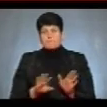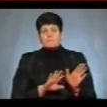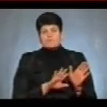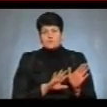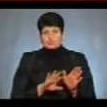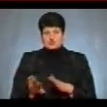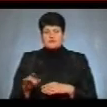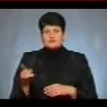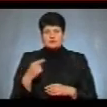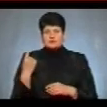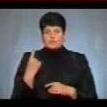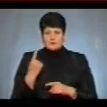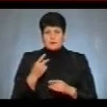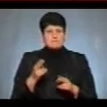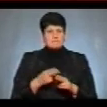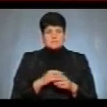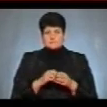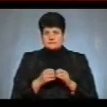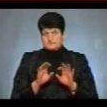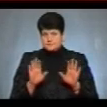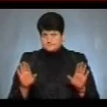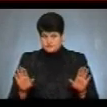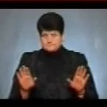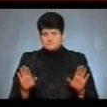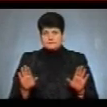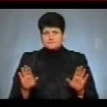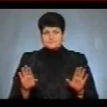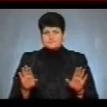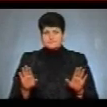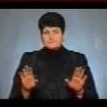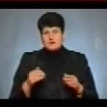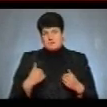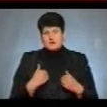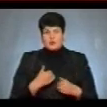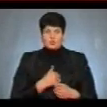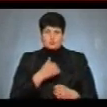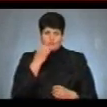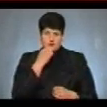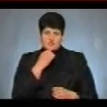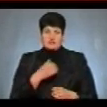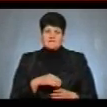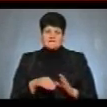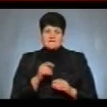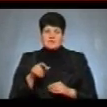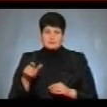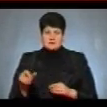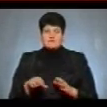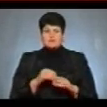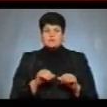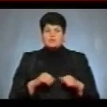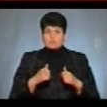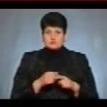в Тернопільській області, по крайній мірі, без прецедентів, без інцидентів. І ми хочемо подякувати виборцям і виборчим комісіям, що